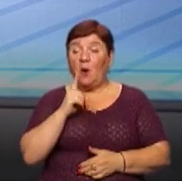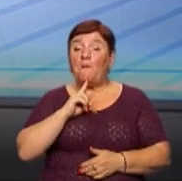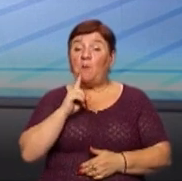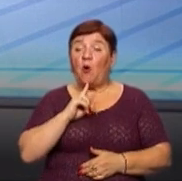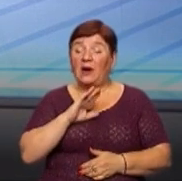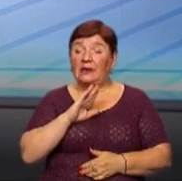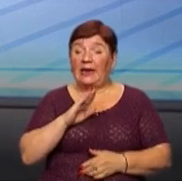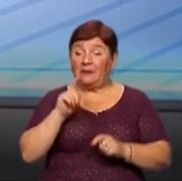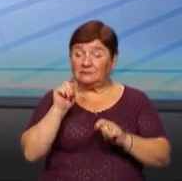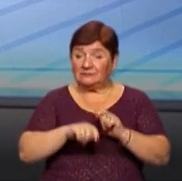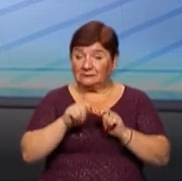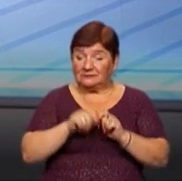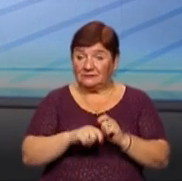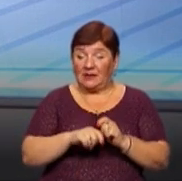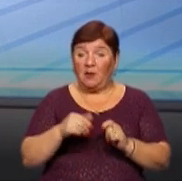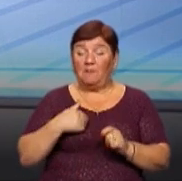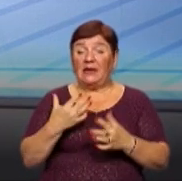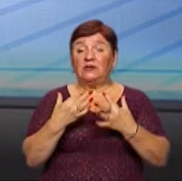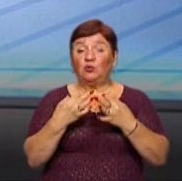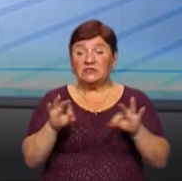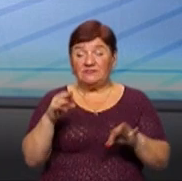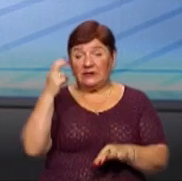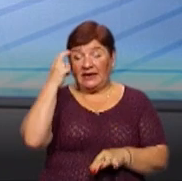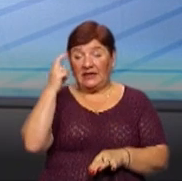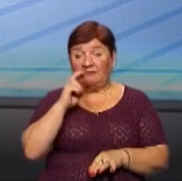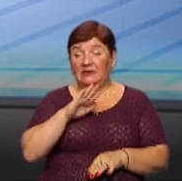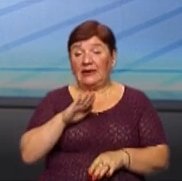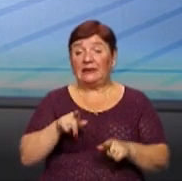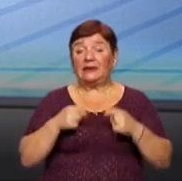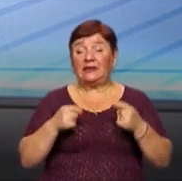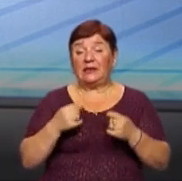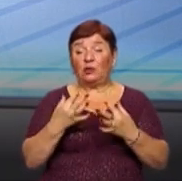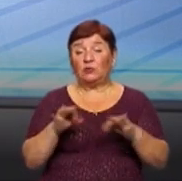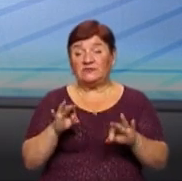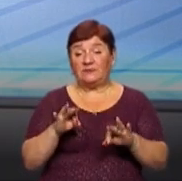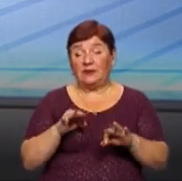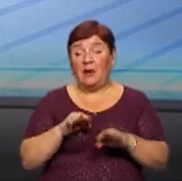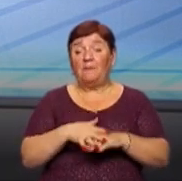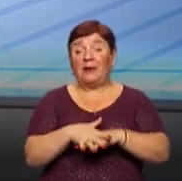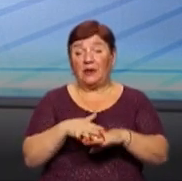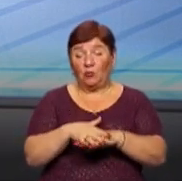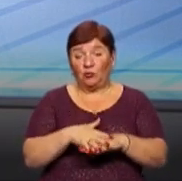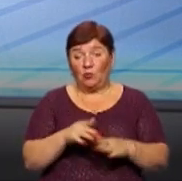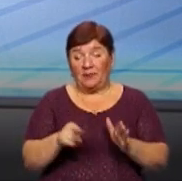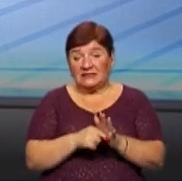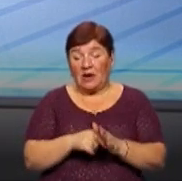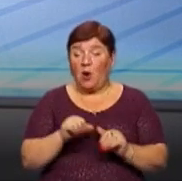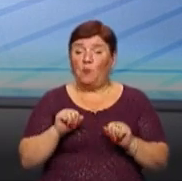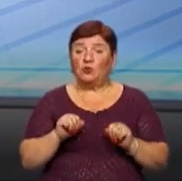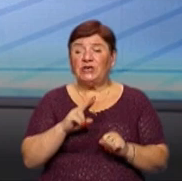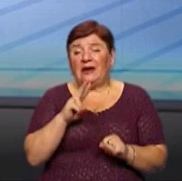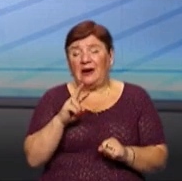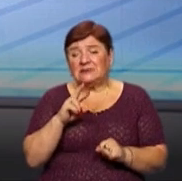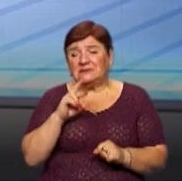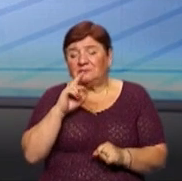протестуємо, не перевіримо до тих пір, який нам дає дозвіл на масове нарахування пенсії. Після тестування може бути просто якась некоректна